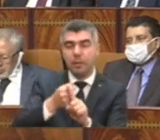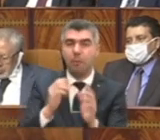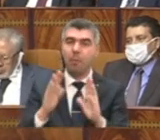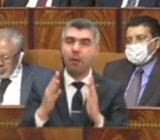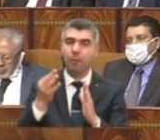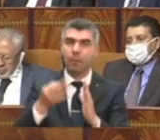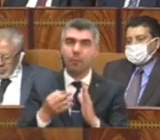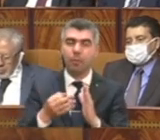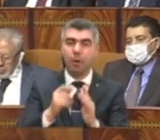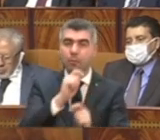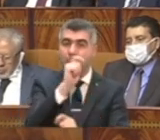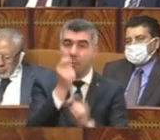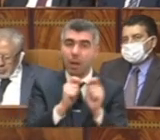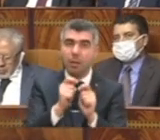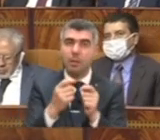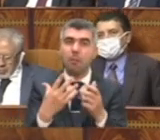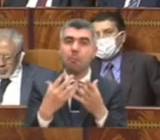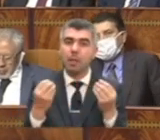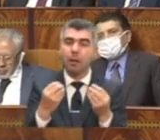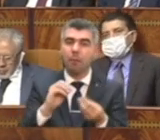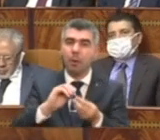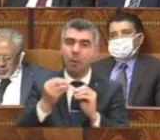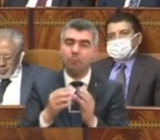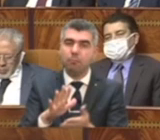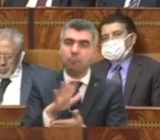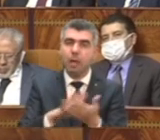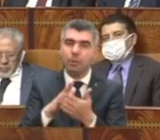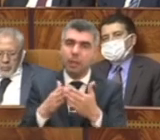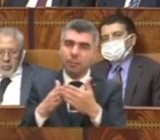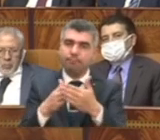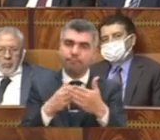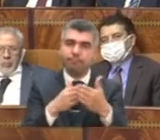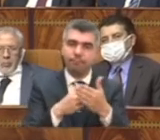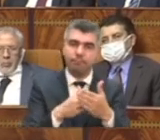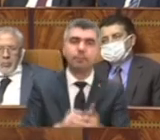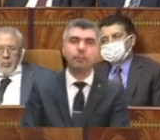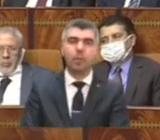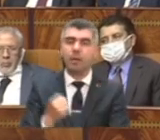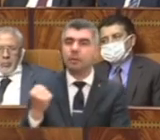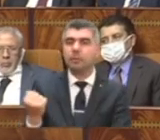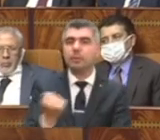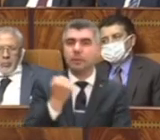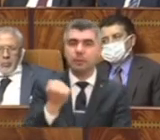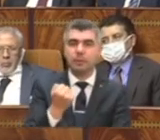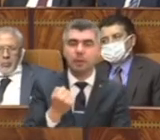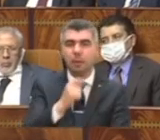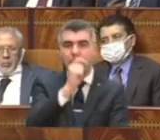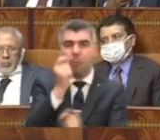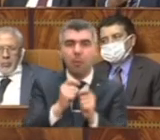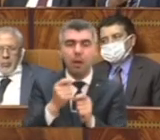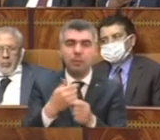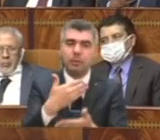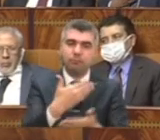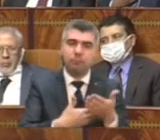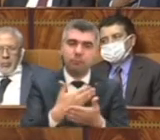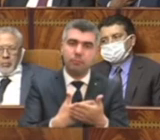من ان قطاع التعمير يعيش مجموعه من الاكراهات والتحديات، من بينها التاخر الحاصل في اخراج تصميم التهيئه وتوثيق التعمير،